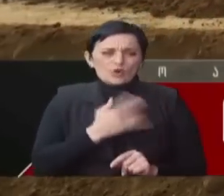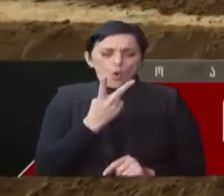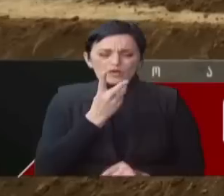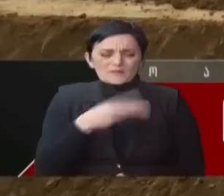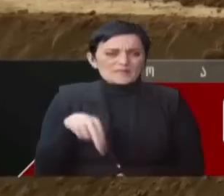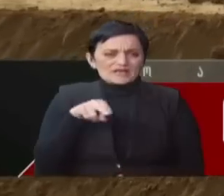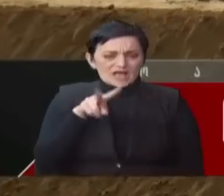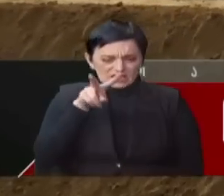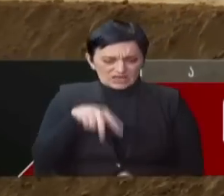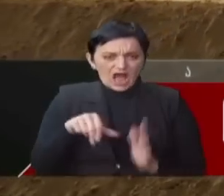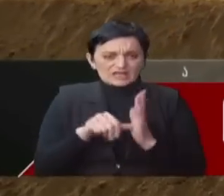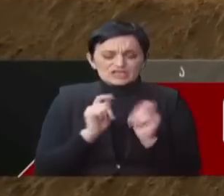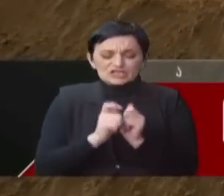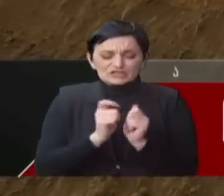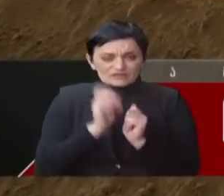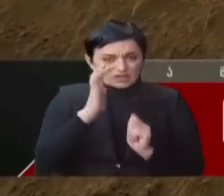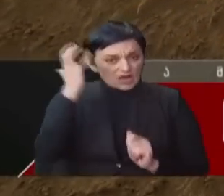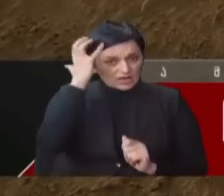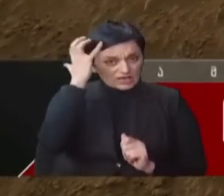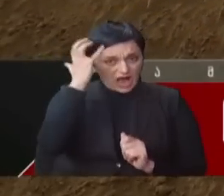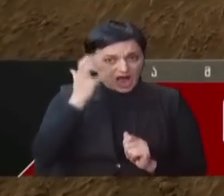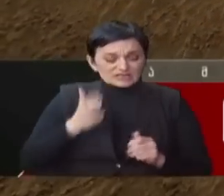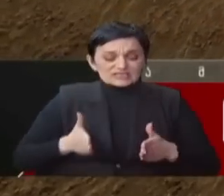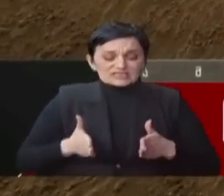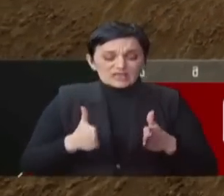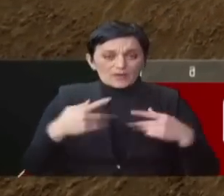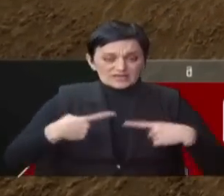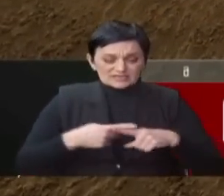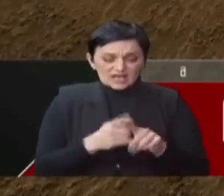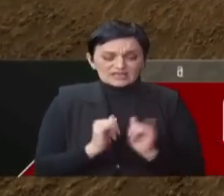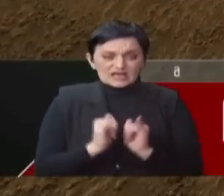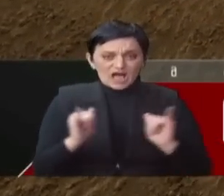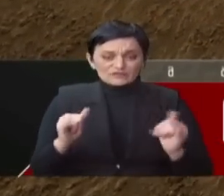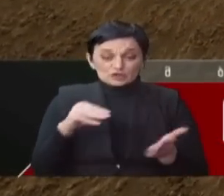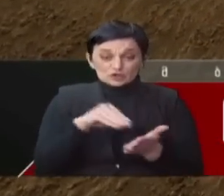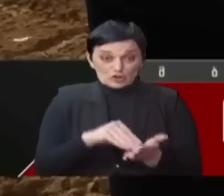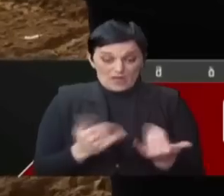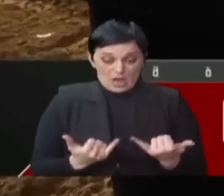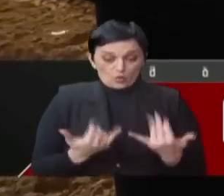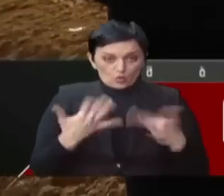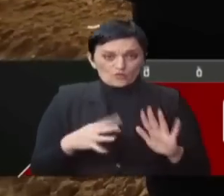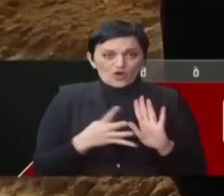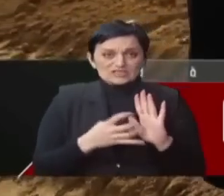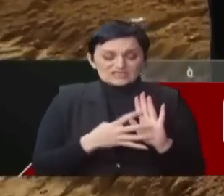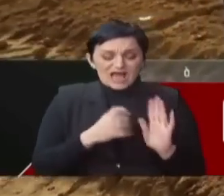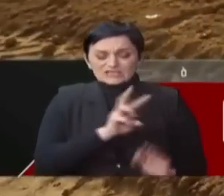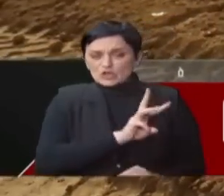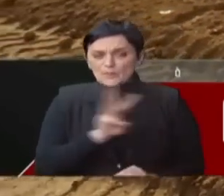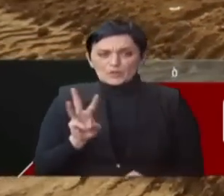მილიარდი ლარის ინვესტირება იქნება კახეთის სატრანსპორტო ქსელის განვითარებაში ჩადებული. Ამ ეტაპზე უკვე 900